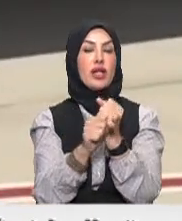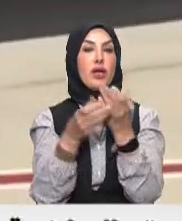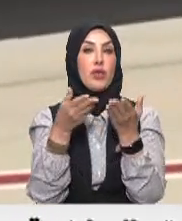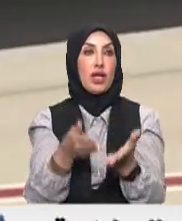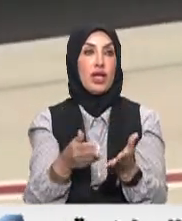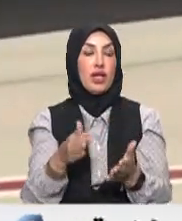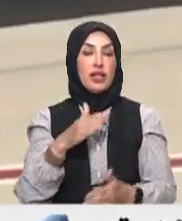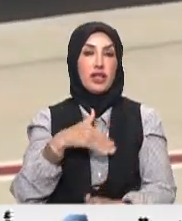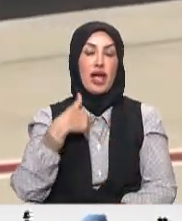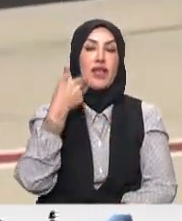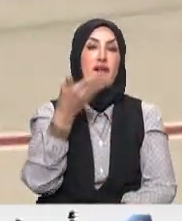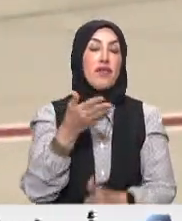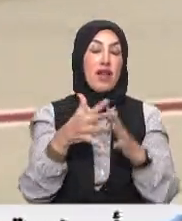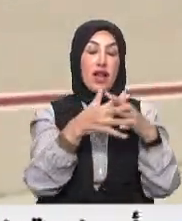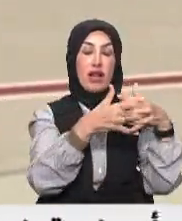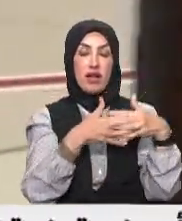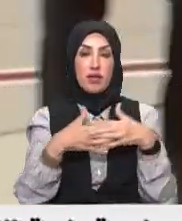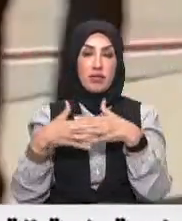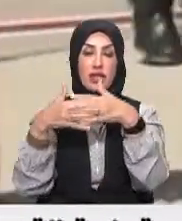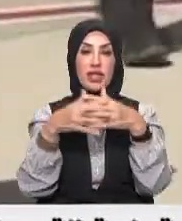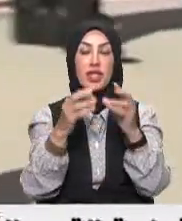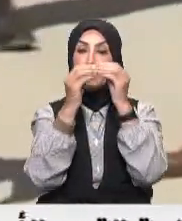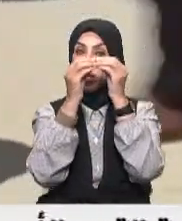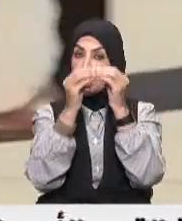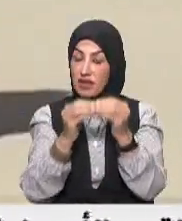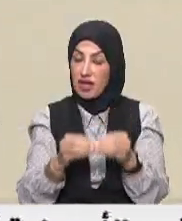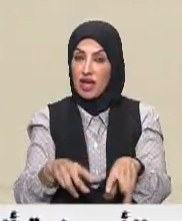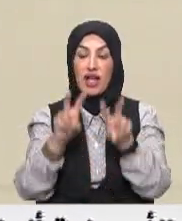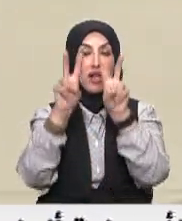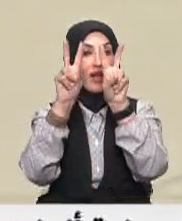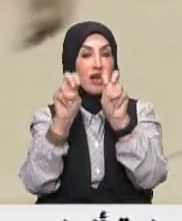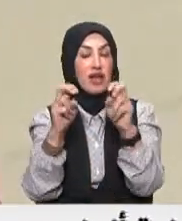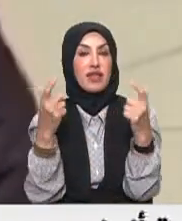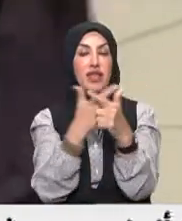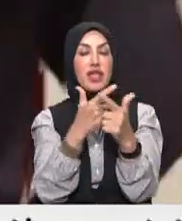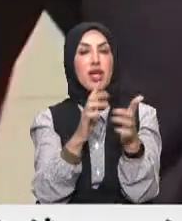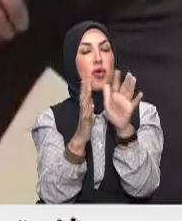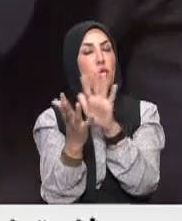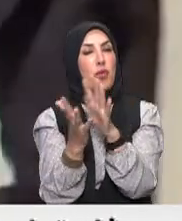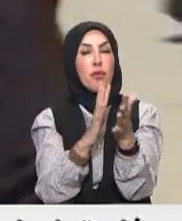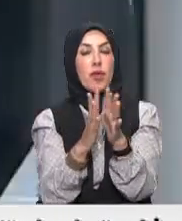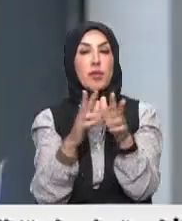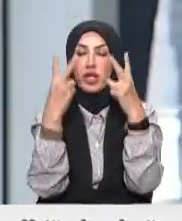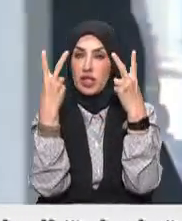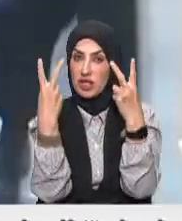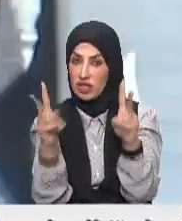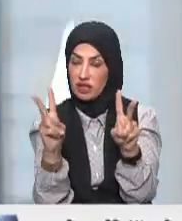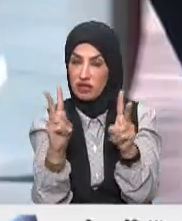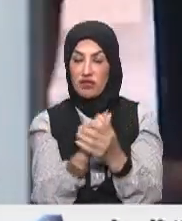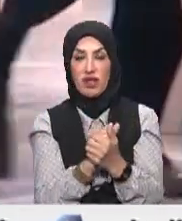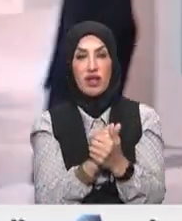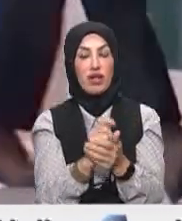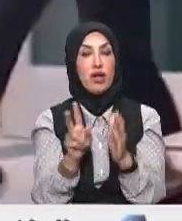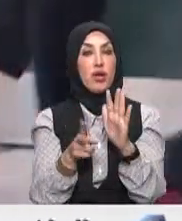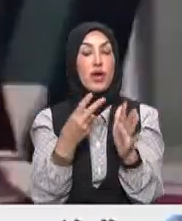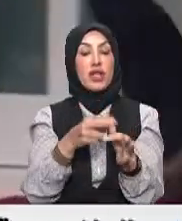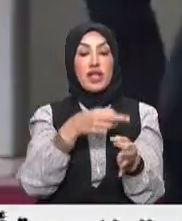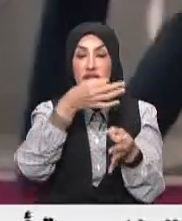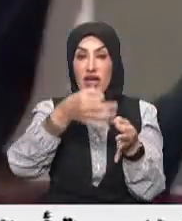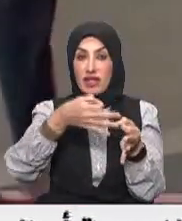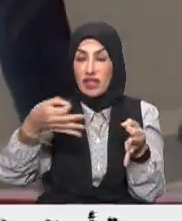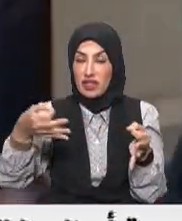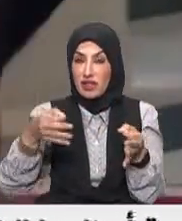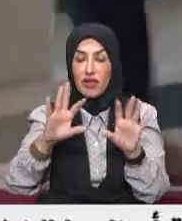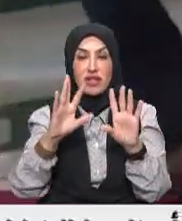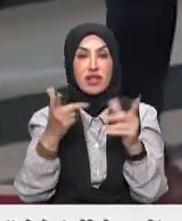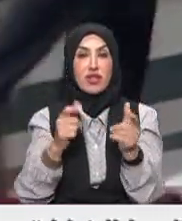تفاؤل امريكي بقرب الحل وحديث خاف عن اتمام 90% من الاتفاق وبين ما تبقى من تفاصيل يكمن